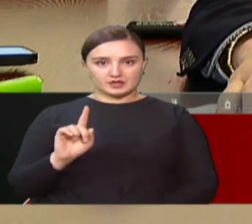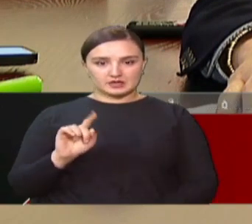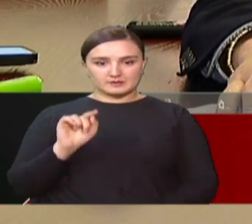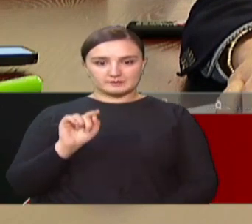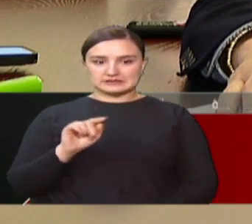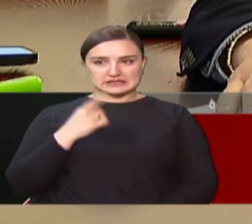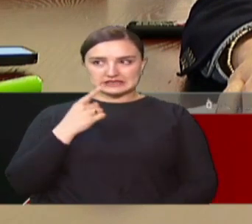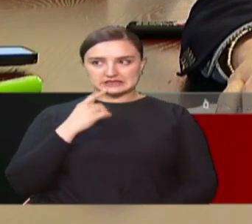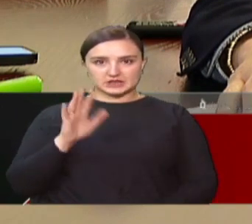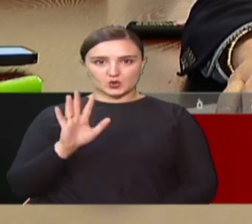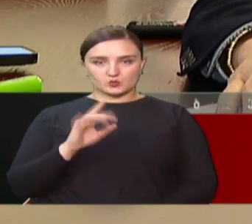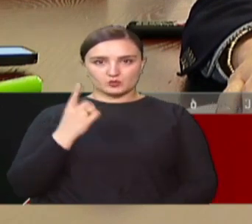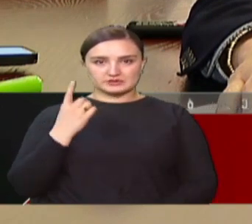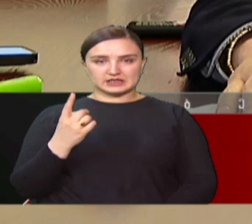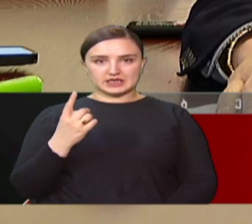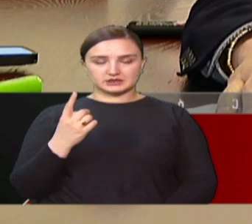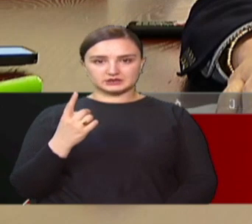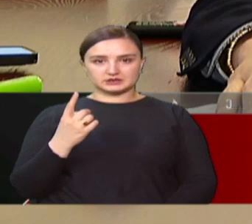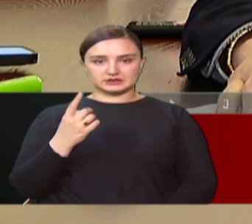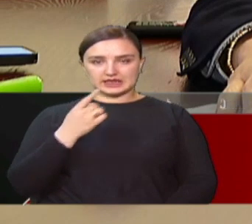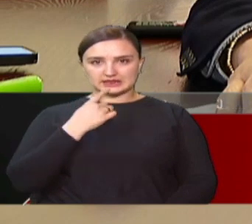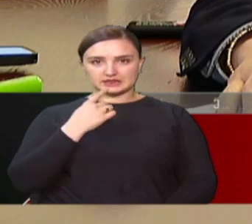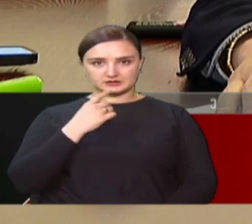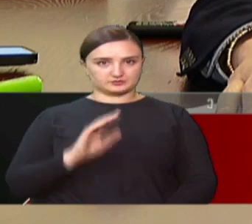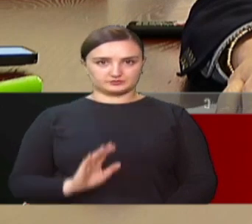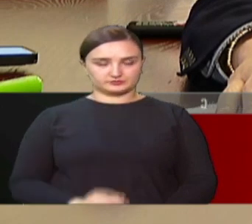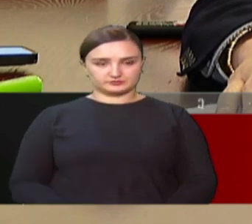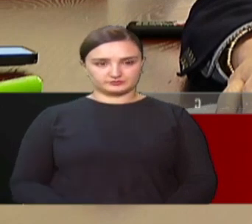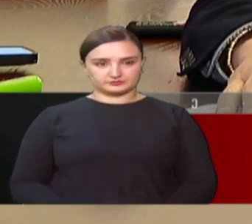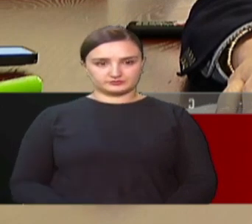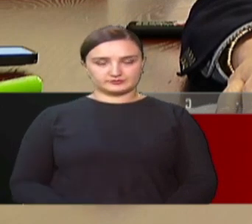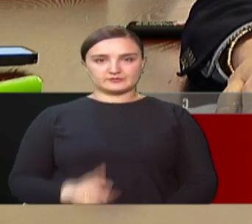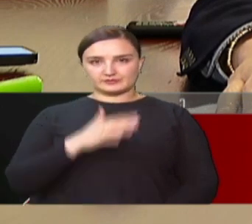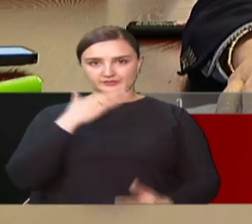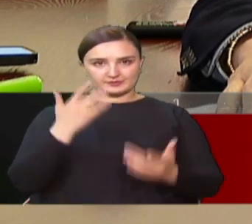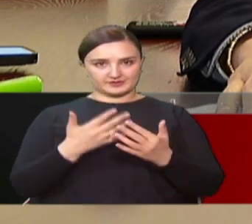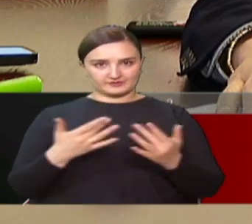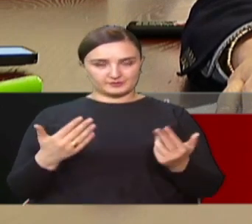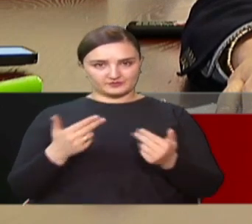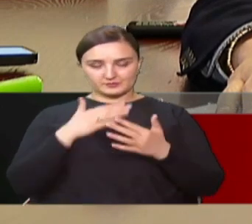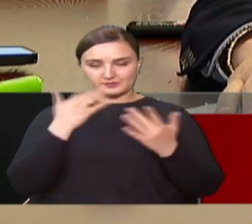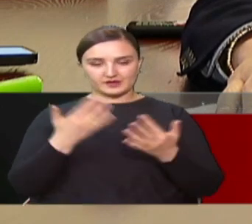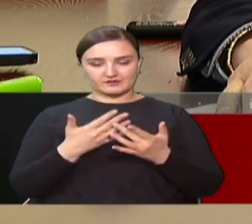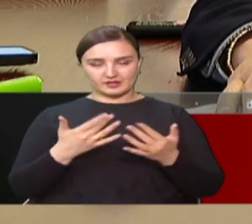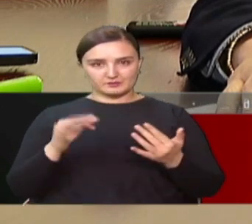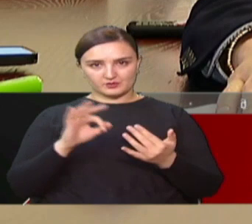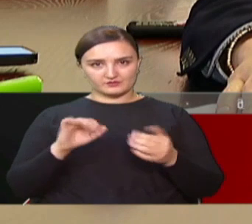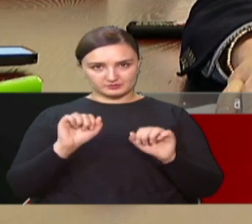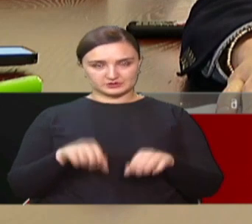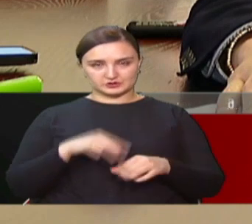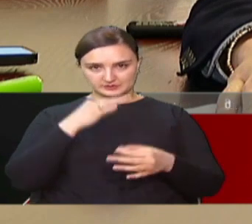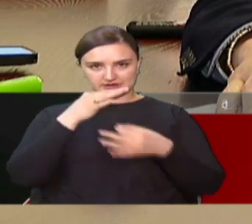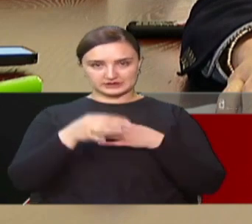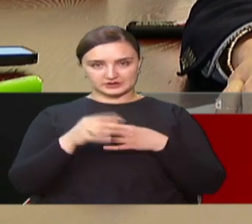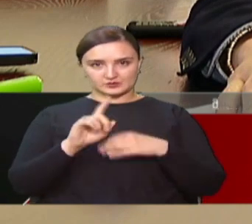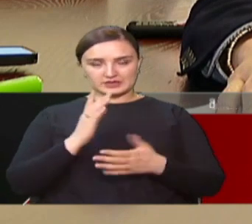ის არსაუბრობს ერთი ვთქვათ ენით, ხომ? ის მრავალფეროვანია. ხომ, მრავალფეროვნებაზე შემილია გითხრათ,